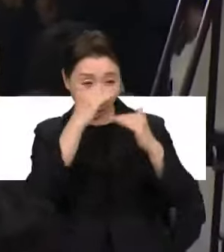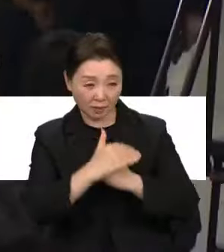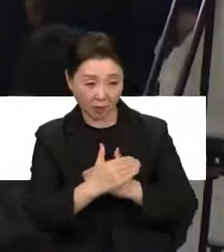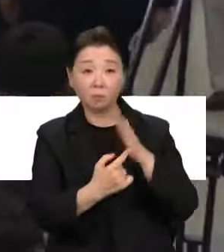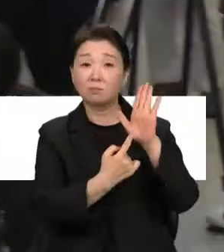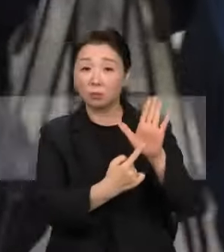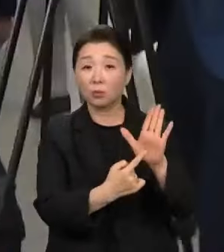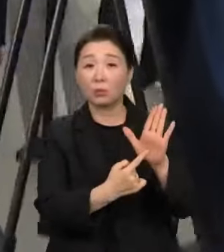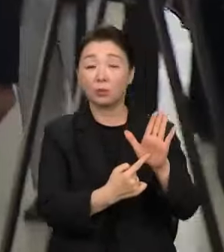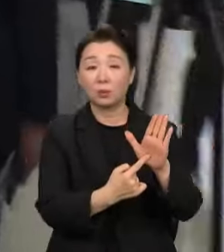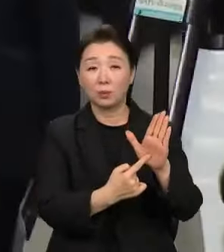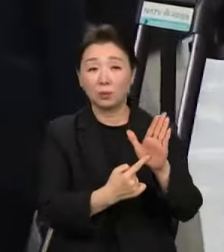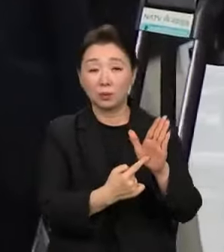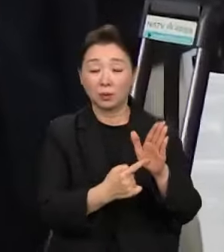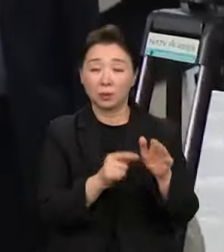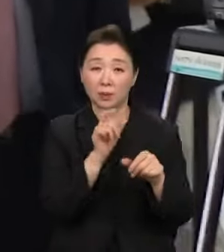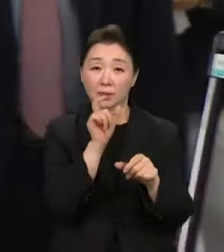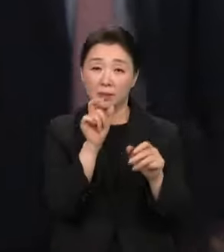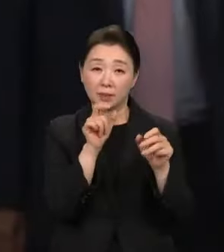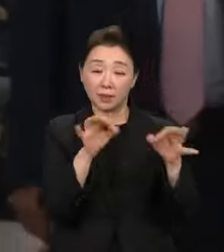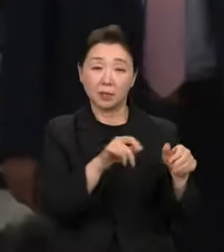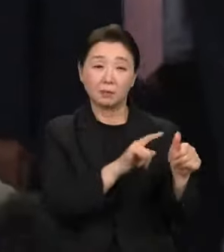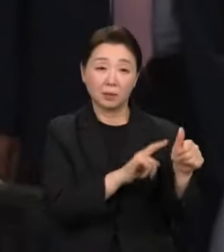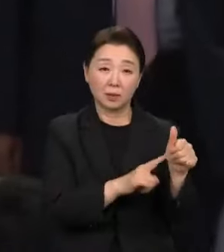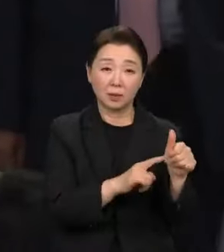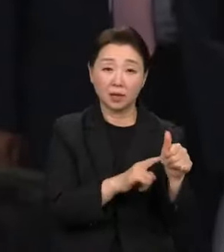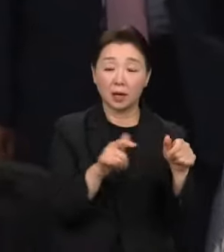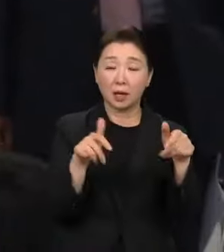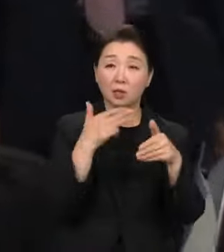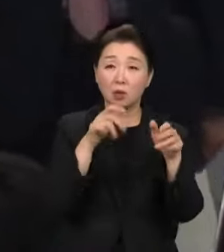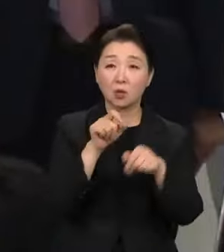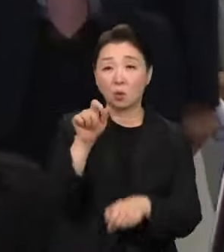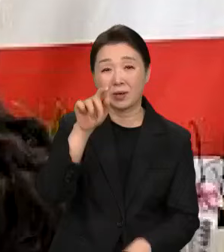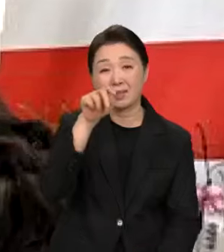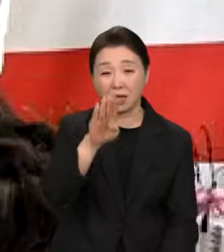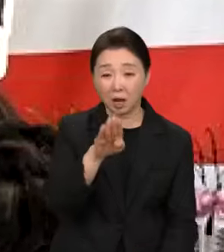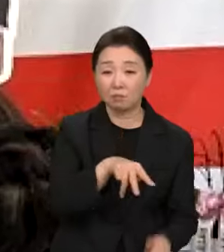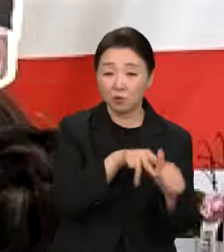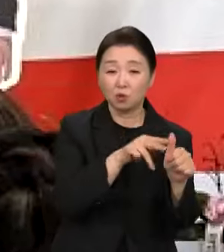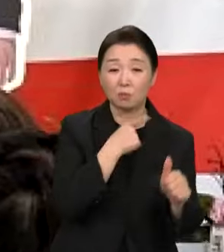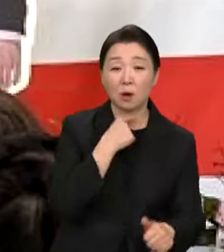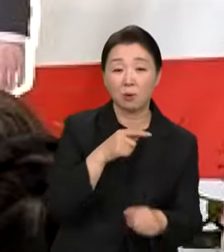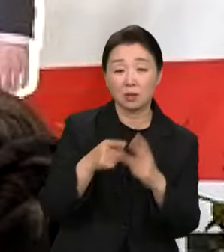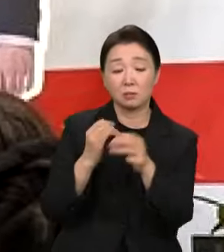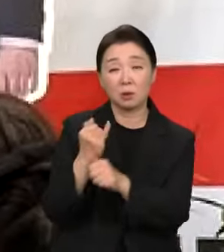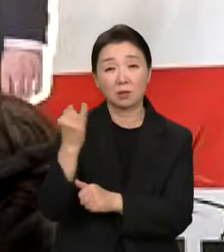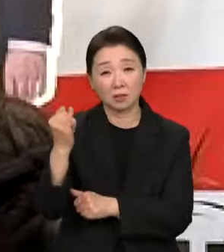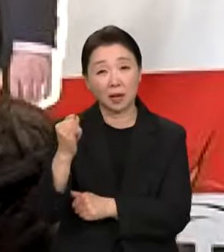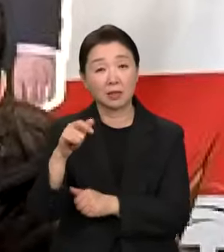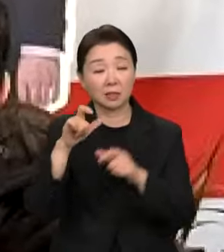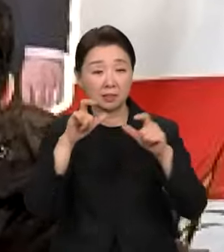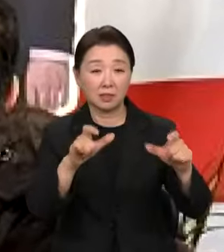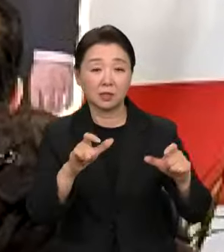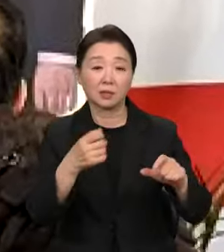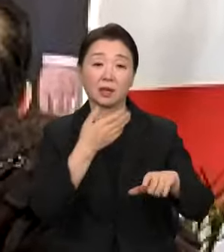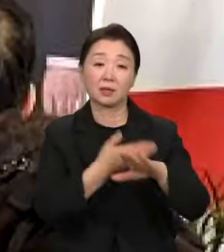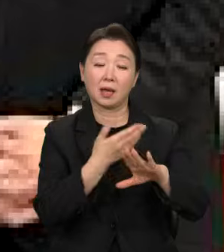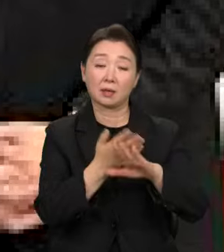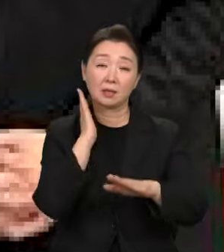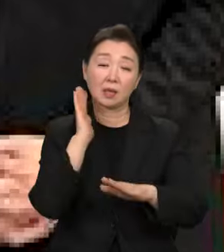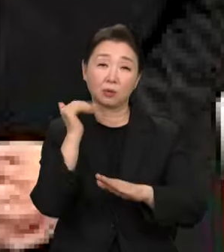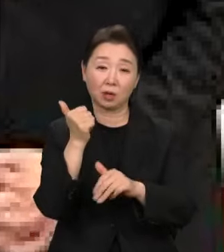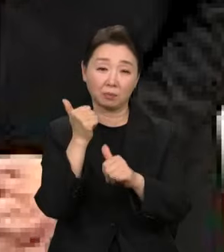보도했습니다. 김 전 행정관이 경기 용인갑 출마를 준비하고 있었는데 김건희 여사가 바로 그 지역구에 다른